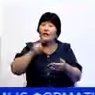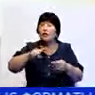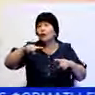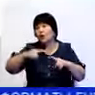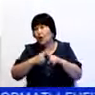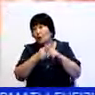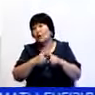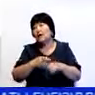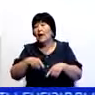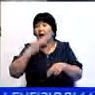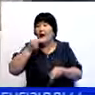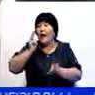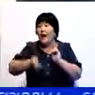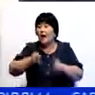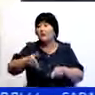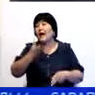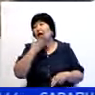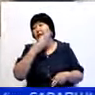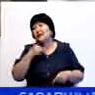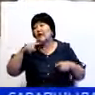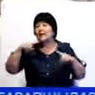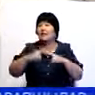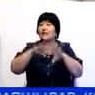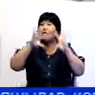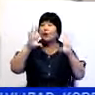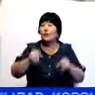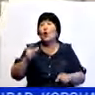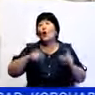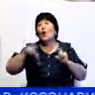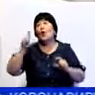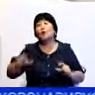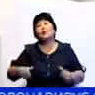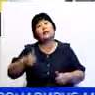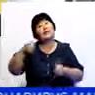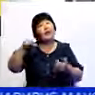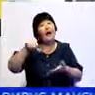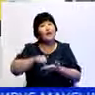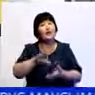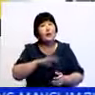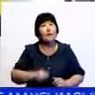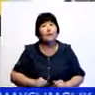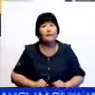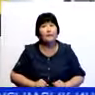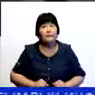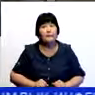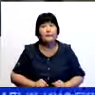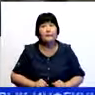технологиясы, аспаз ісі және сән технологиясы бойынша студенттер сынға түсті.